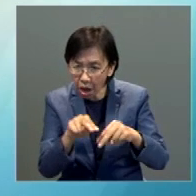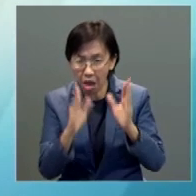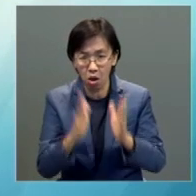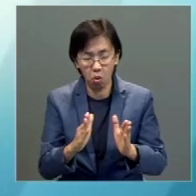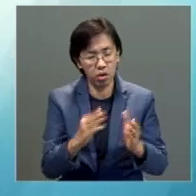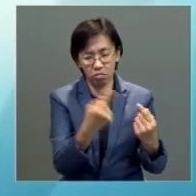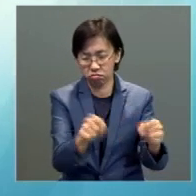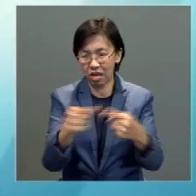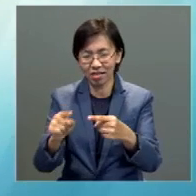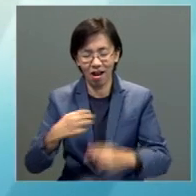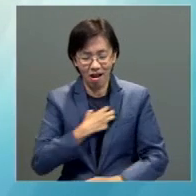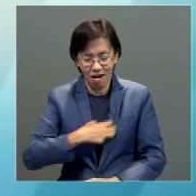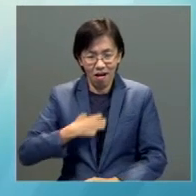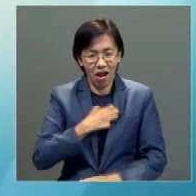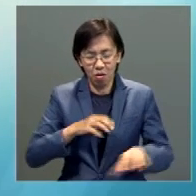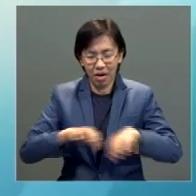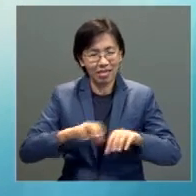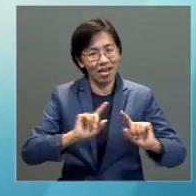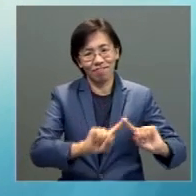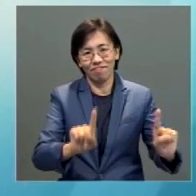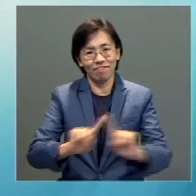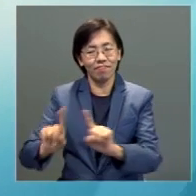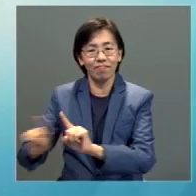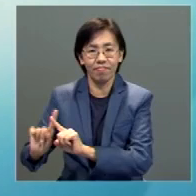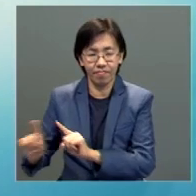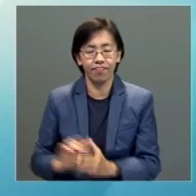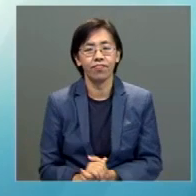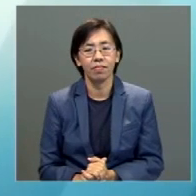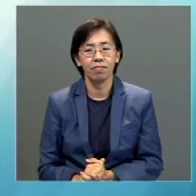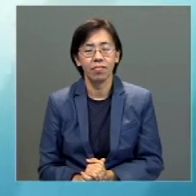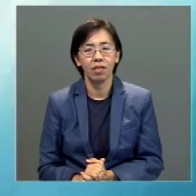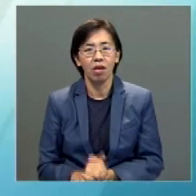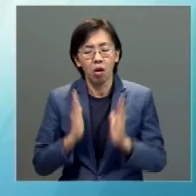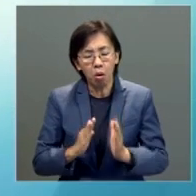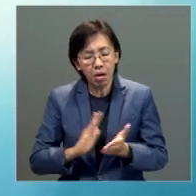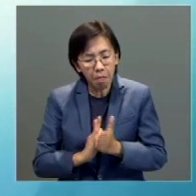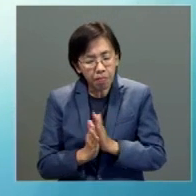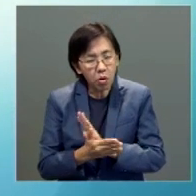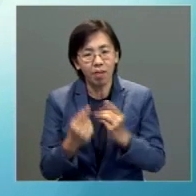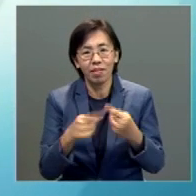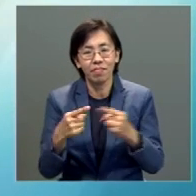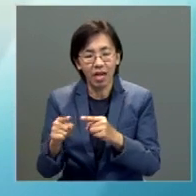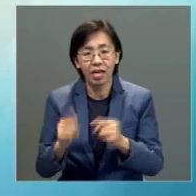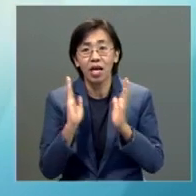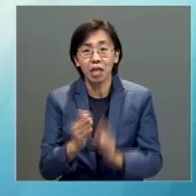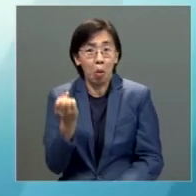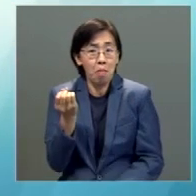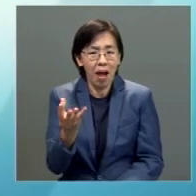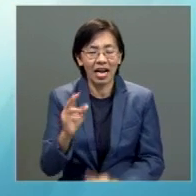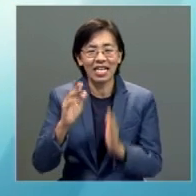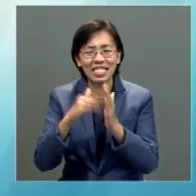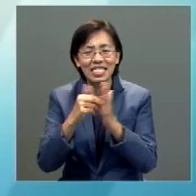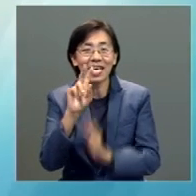การปรับตัวในความสิ่งต่างๆนั้นแตกต่างกันไปนะครับต้องขอบคุณกลุ่มคนโดยส่วนใหญ่นะครับที่เป็นสี